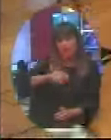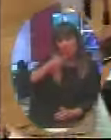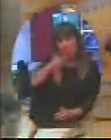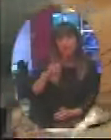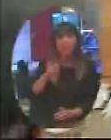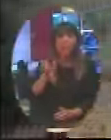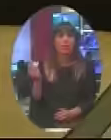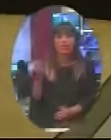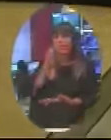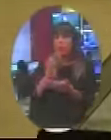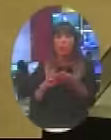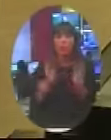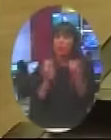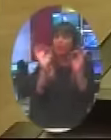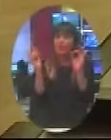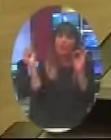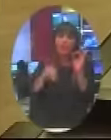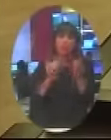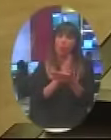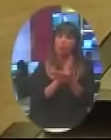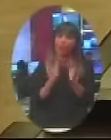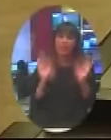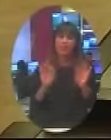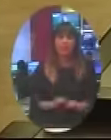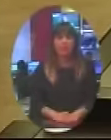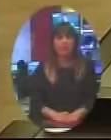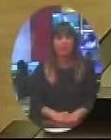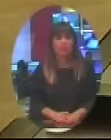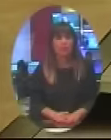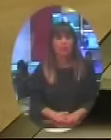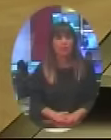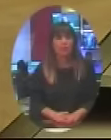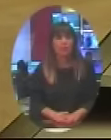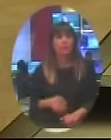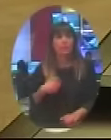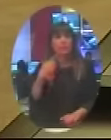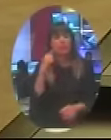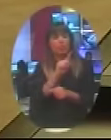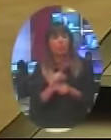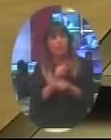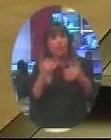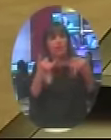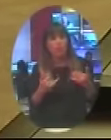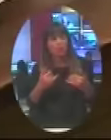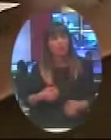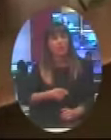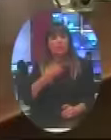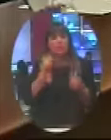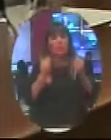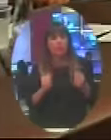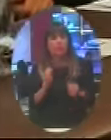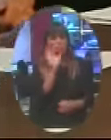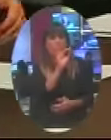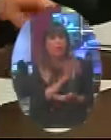החומר ולא מגיעים מוכנים לישיבות. אני חושב שבאמת התקופה הזאת עם שר הביטחון מורכבת.